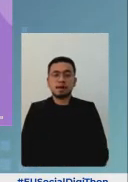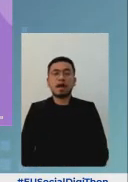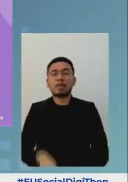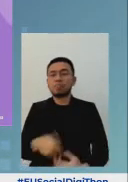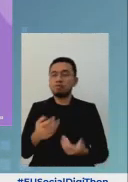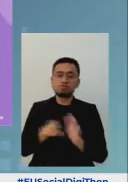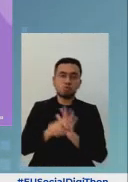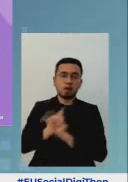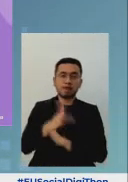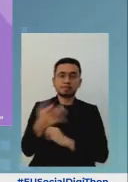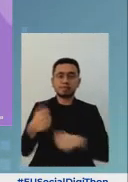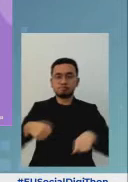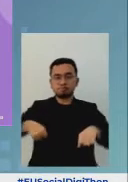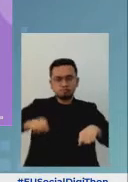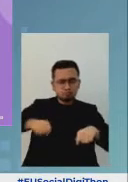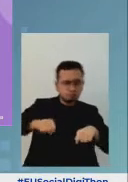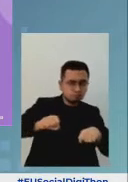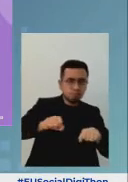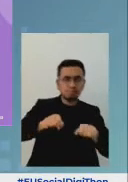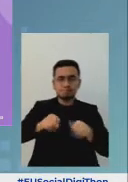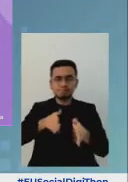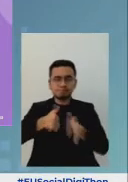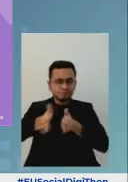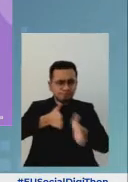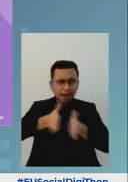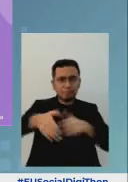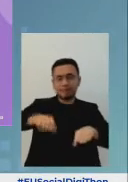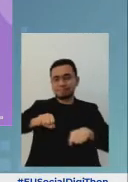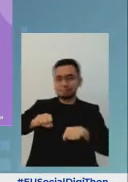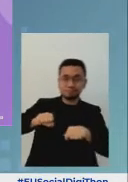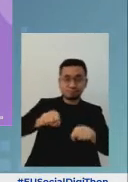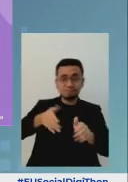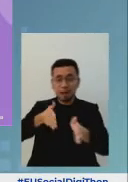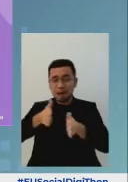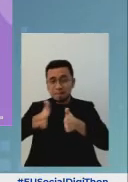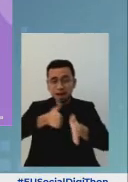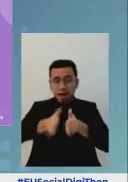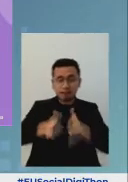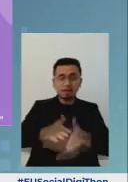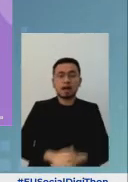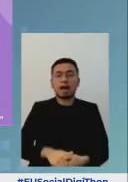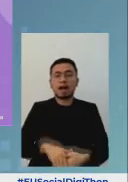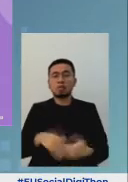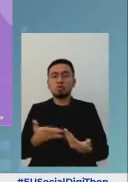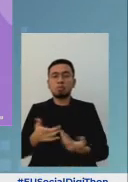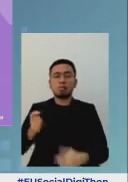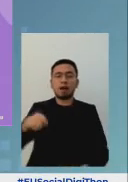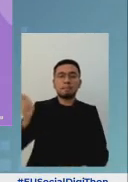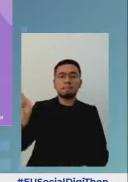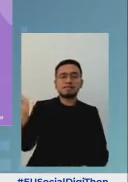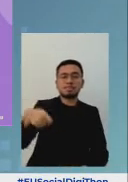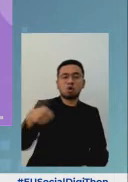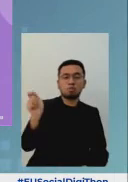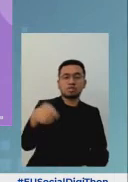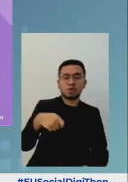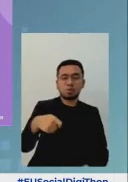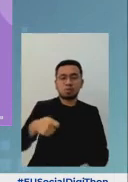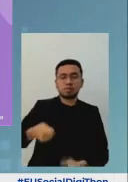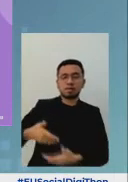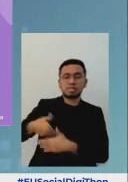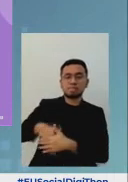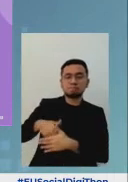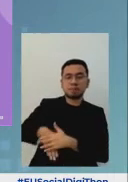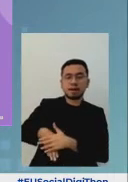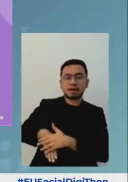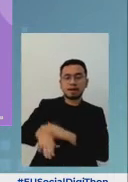kebut-kebutan, ya, atau sering sekali membawa barang-barang tajam gitu, ya, nakut-nakutin orang dan lain sebagainya.